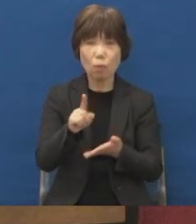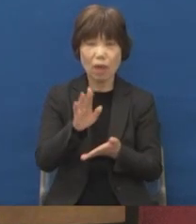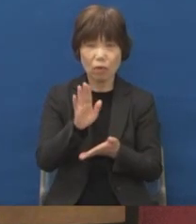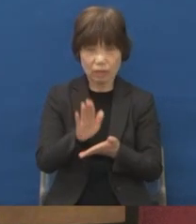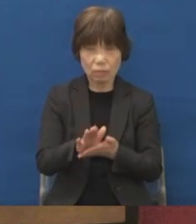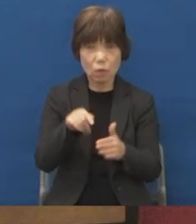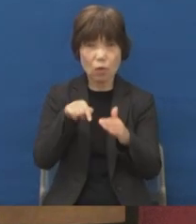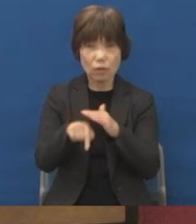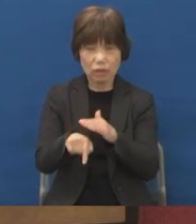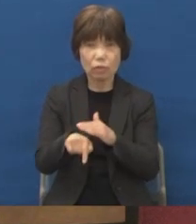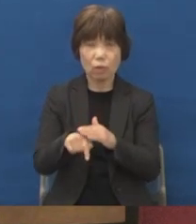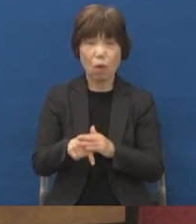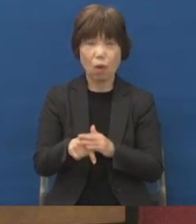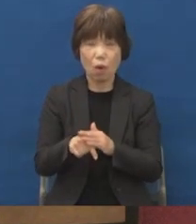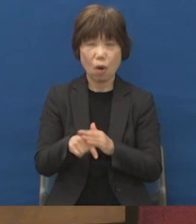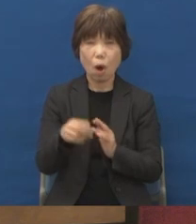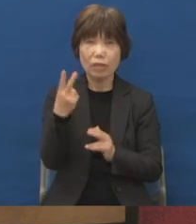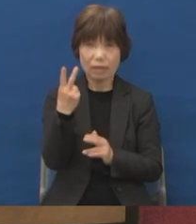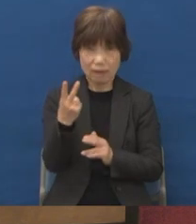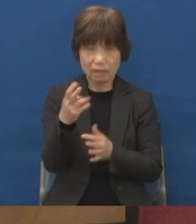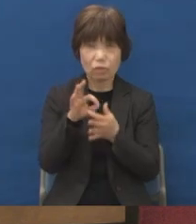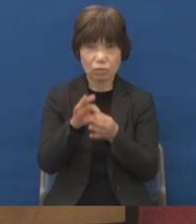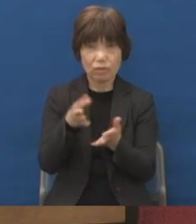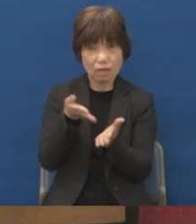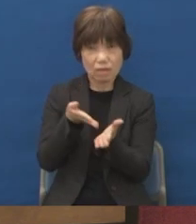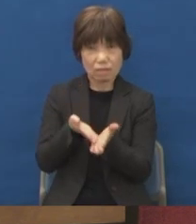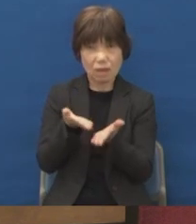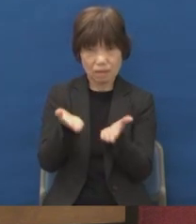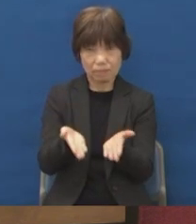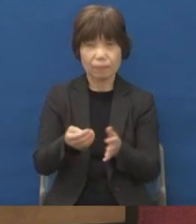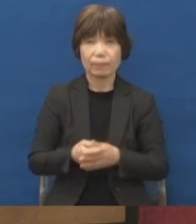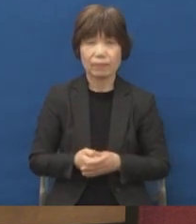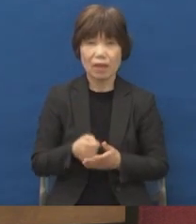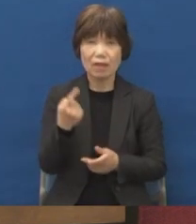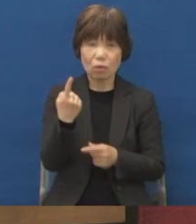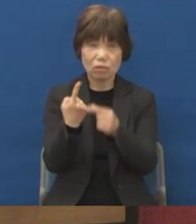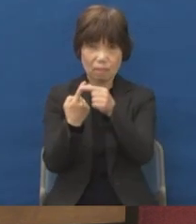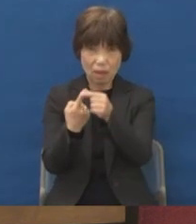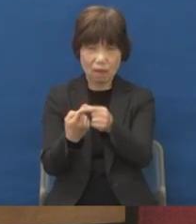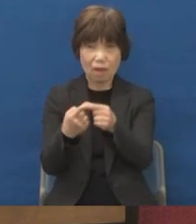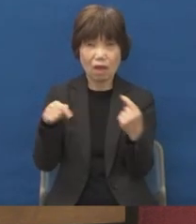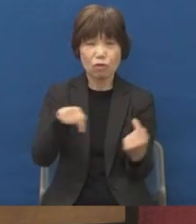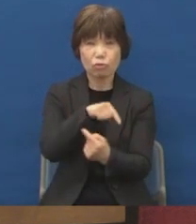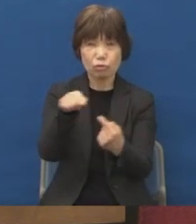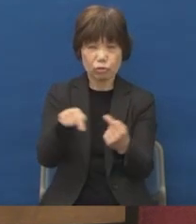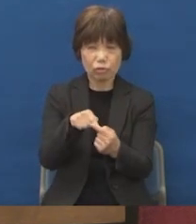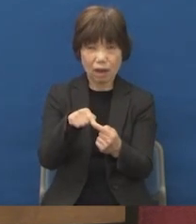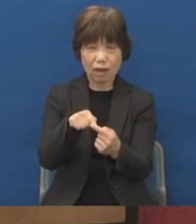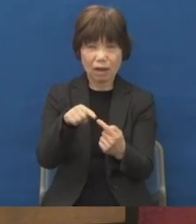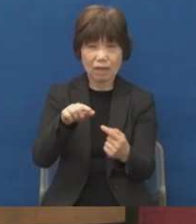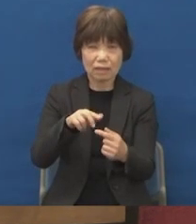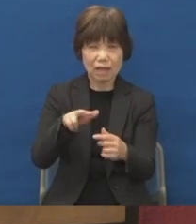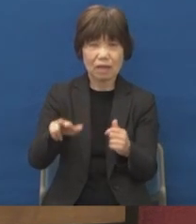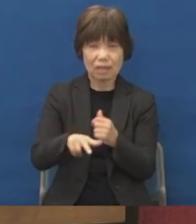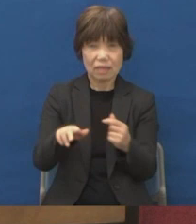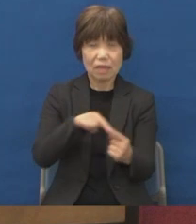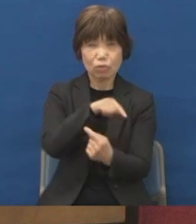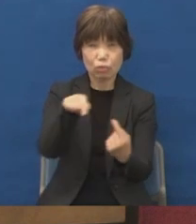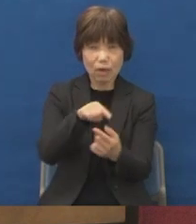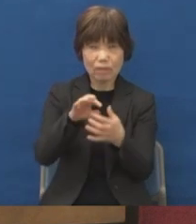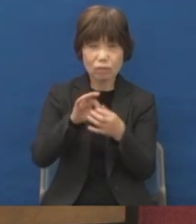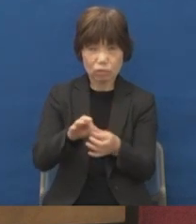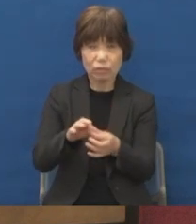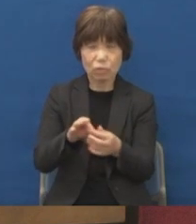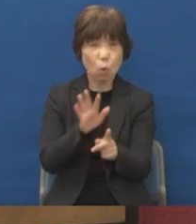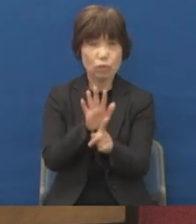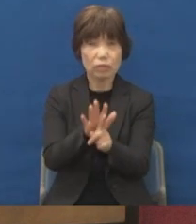を大きく2点にわたって述べます。第一に、資源循環ビジネスの創出への支